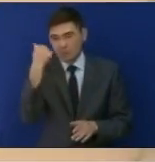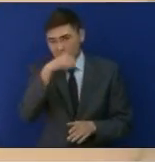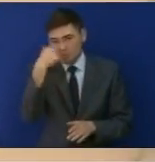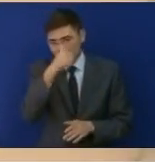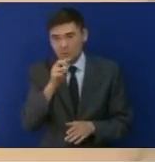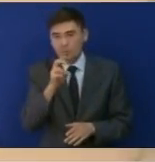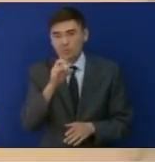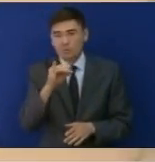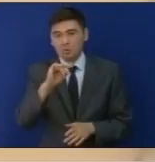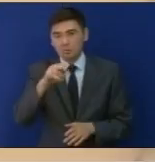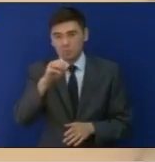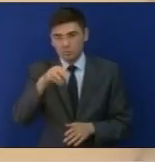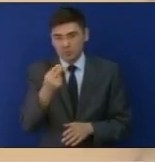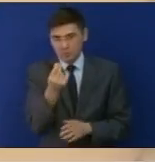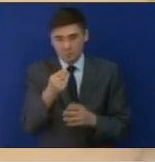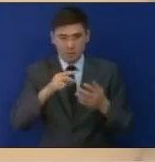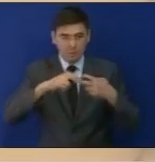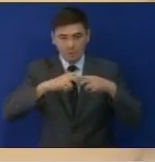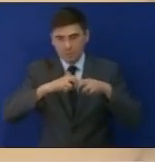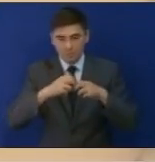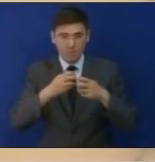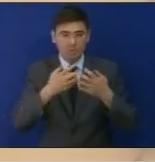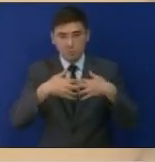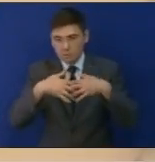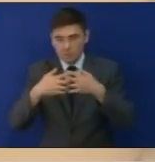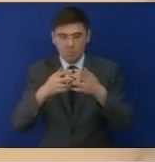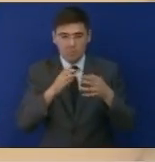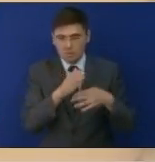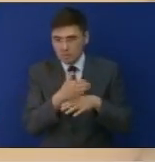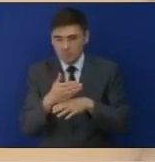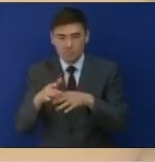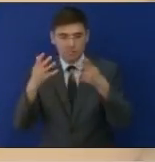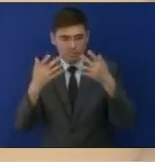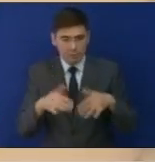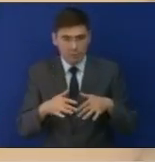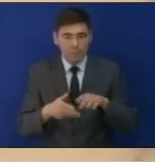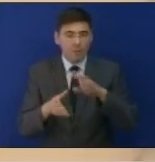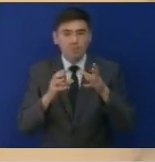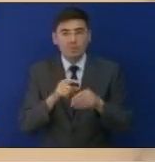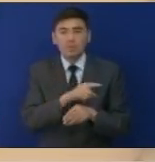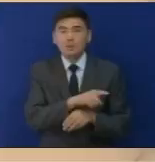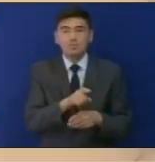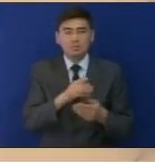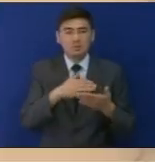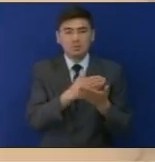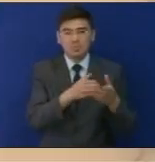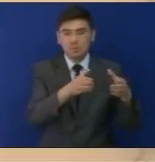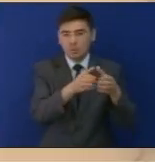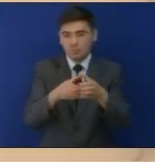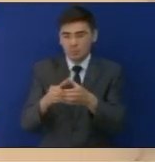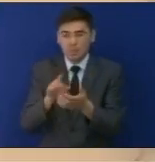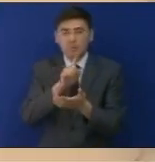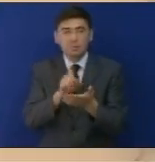2019-2021 годы. По словам председателя Мажилиса, члены правительства и депутатского корпуса должны провести разъяснительную работу. Изменения в